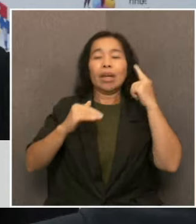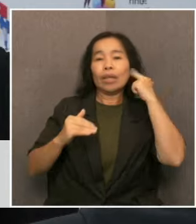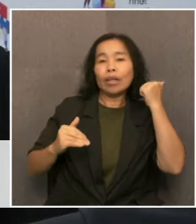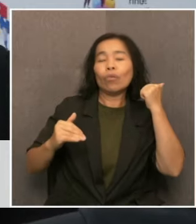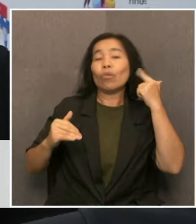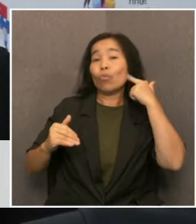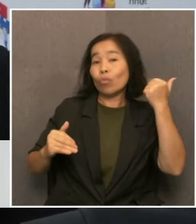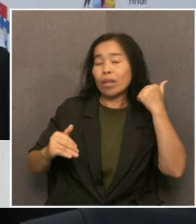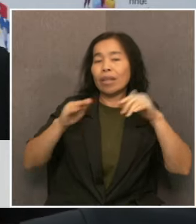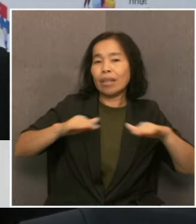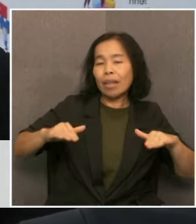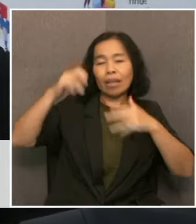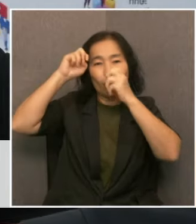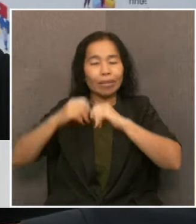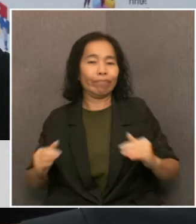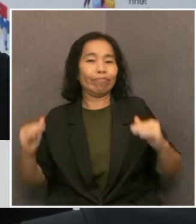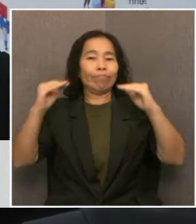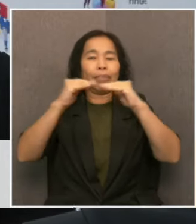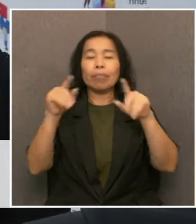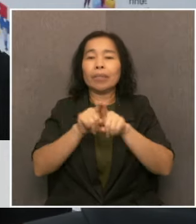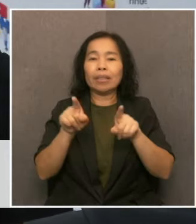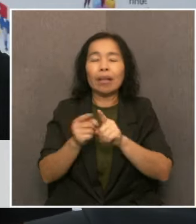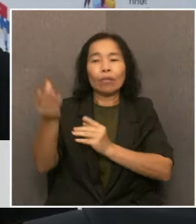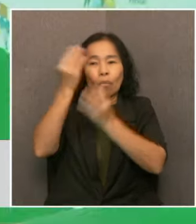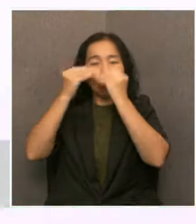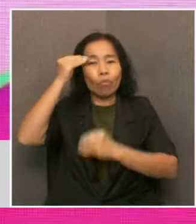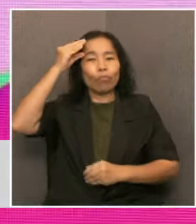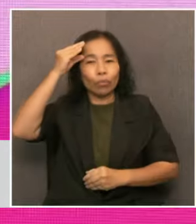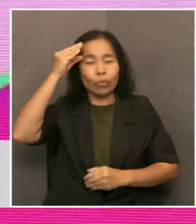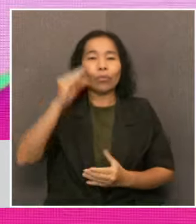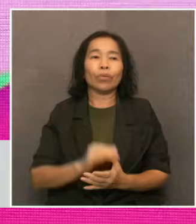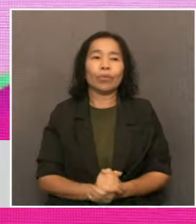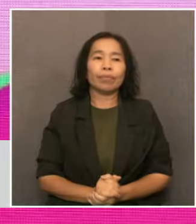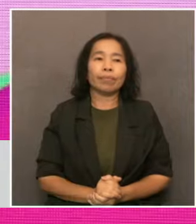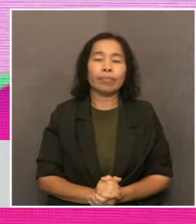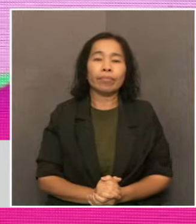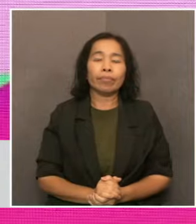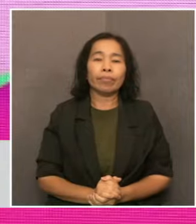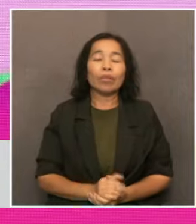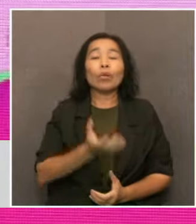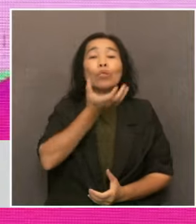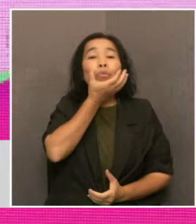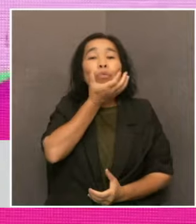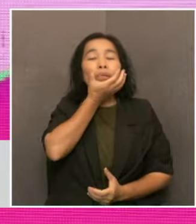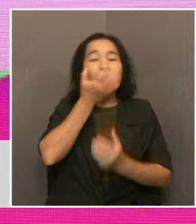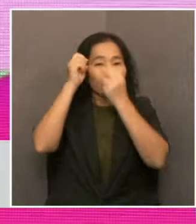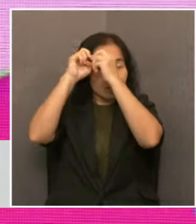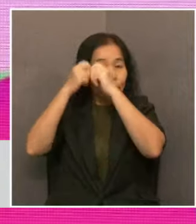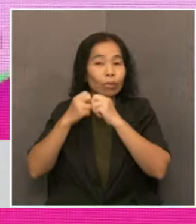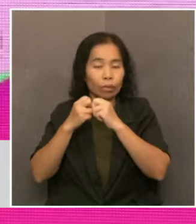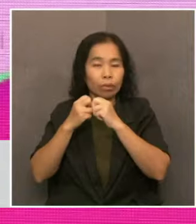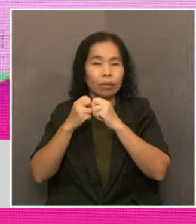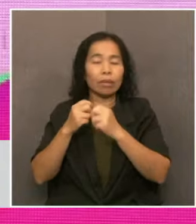ออ์ทิสติกเนี่เติมเต็กัปสบการณเขาคอคนที่มีความสามารถด้านนายชูสักจัธยานน